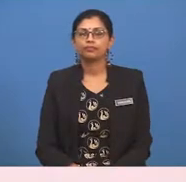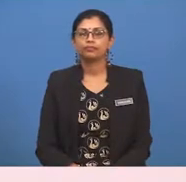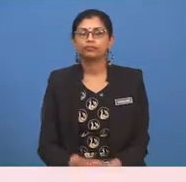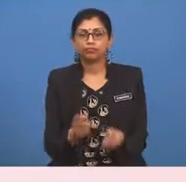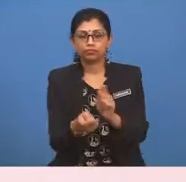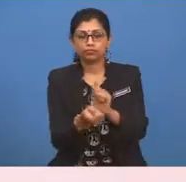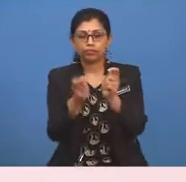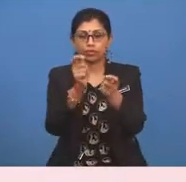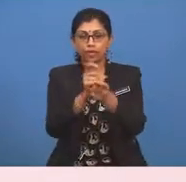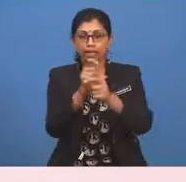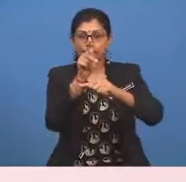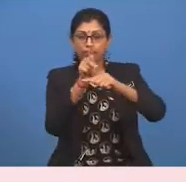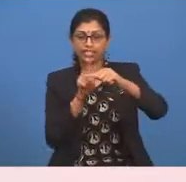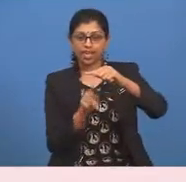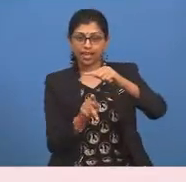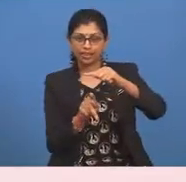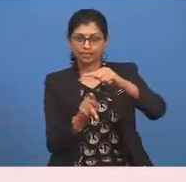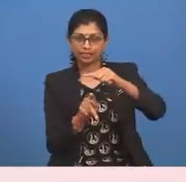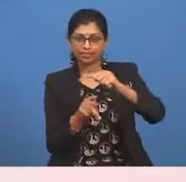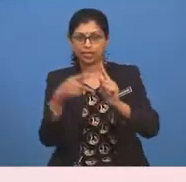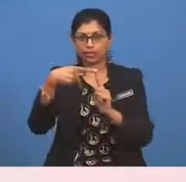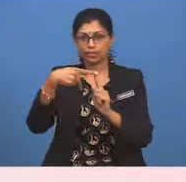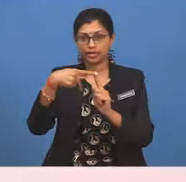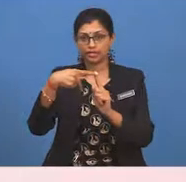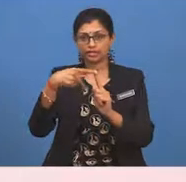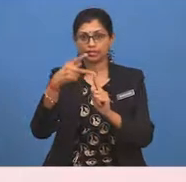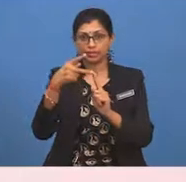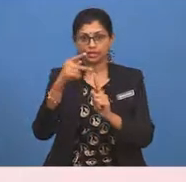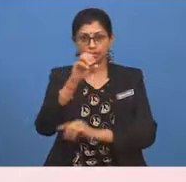pecahan wajar kepada peratus.